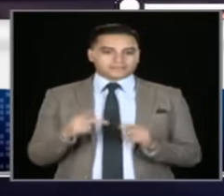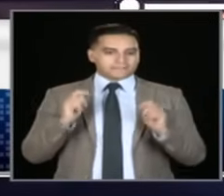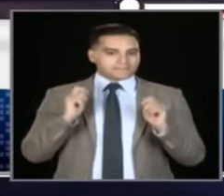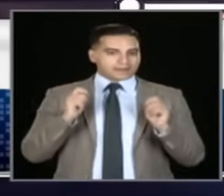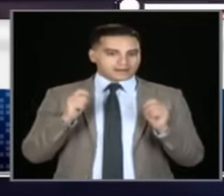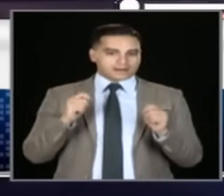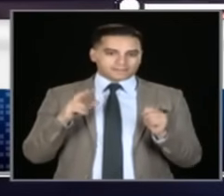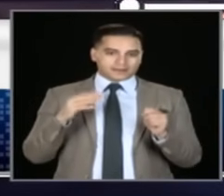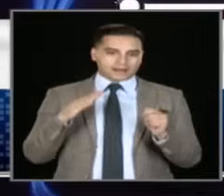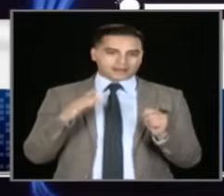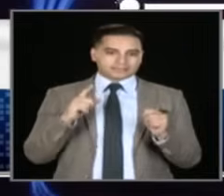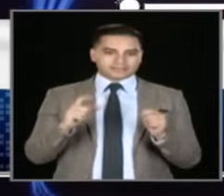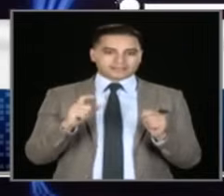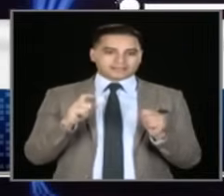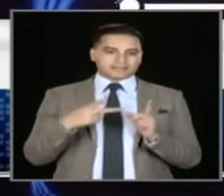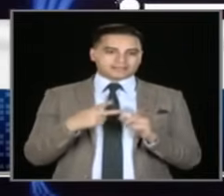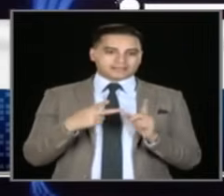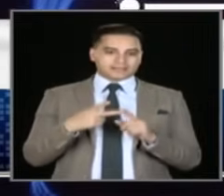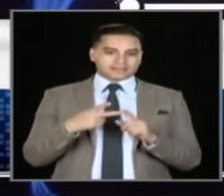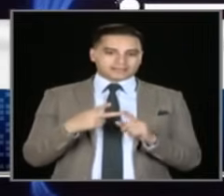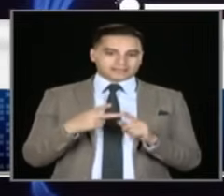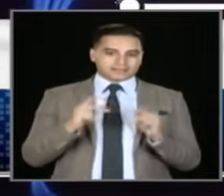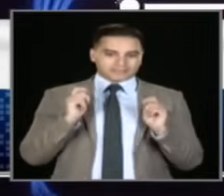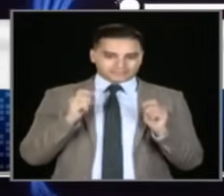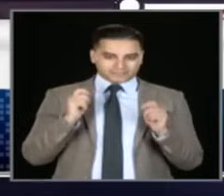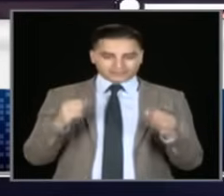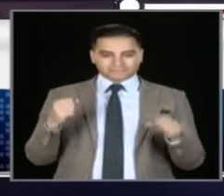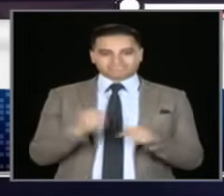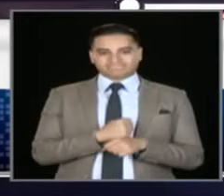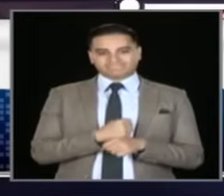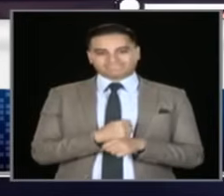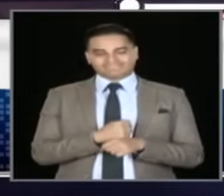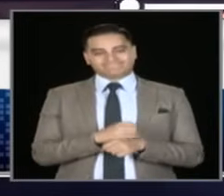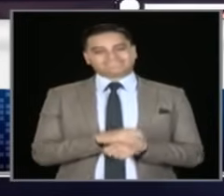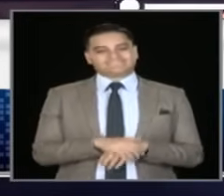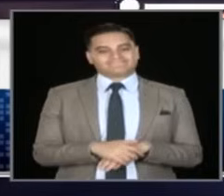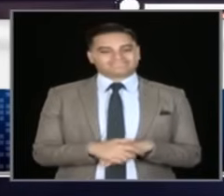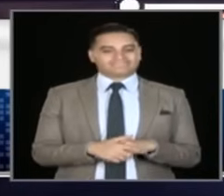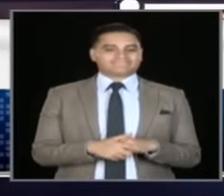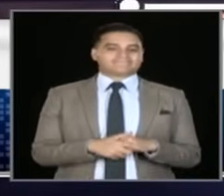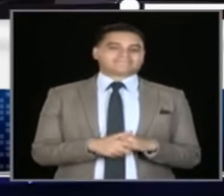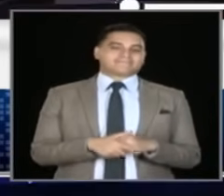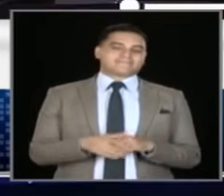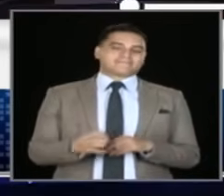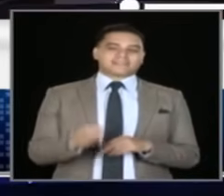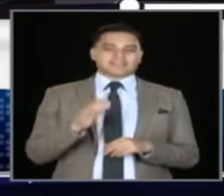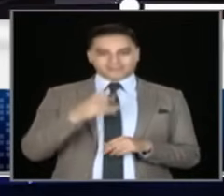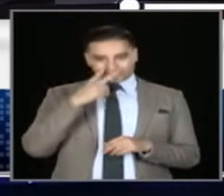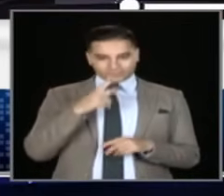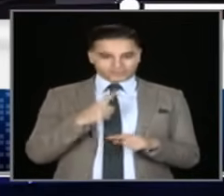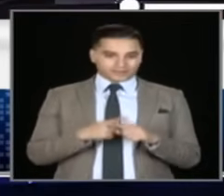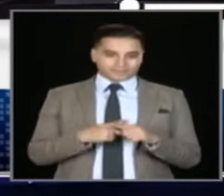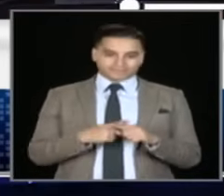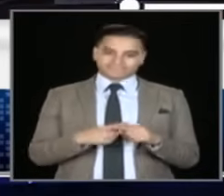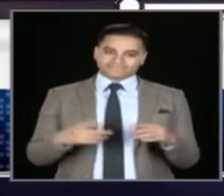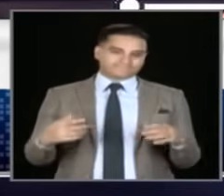الحسن الثاني. الملك الحسن الثاني. هو لا ما الحسن. اسلام طبعا غلط.